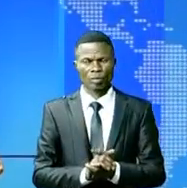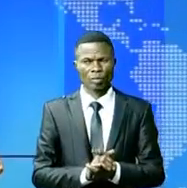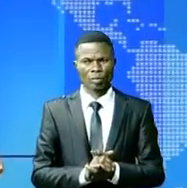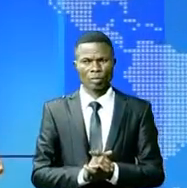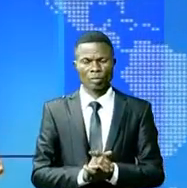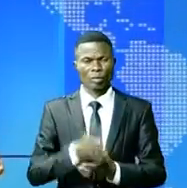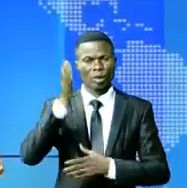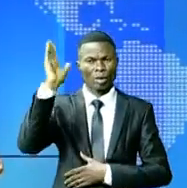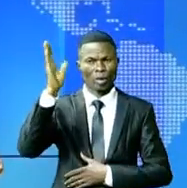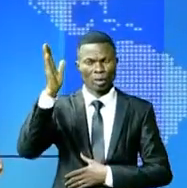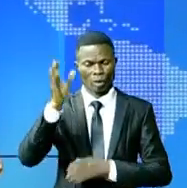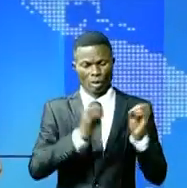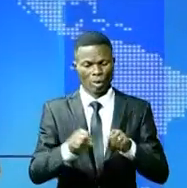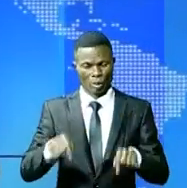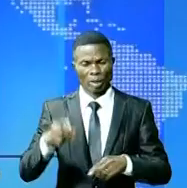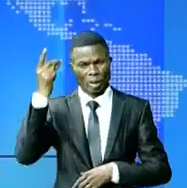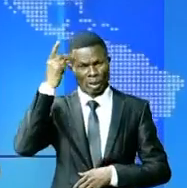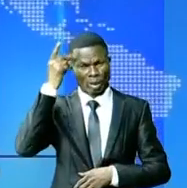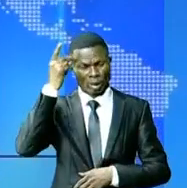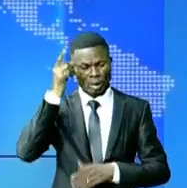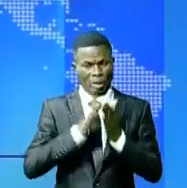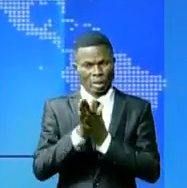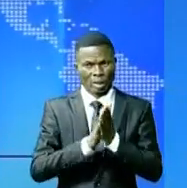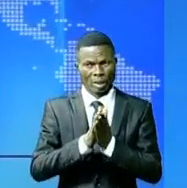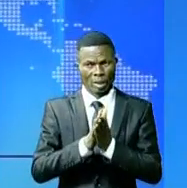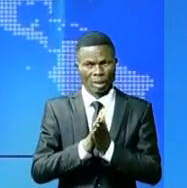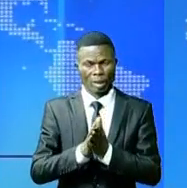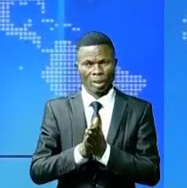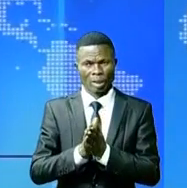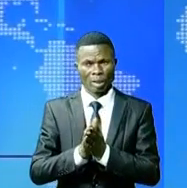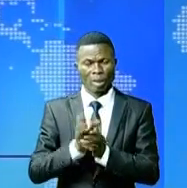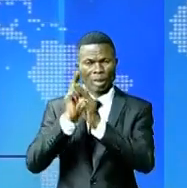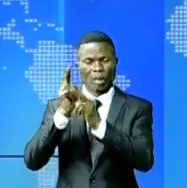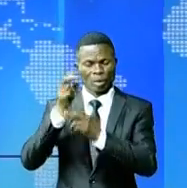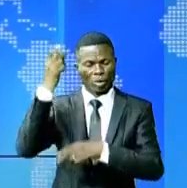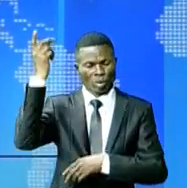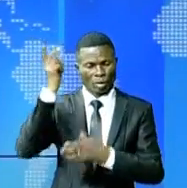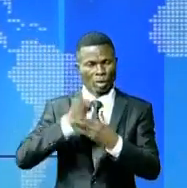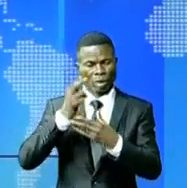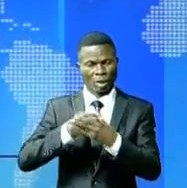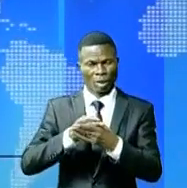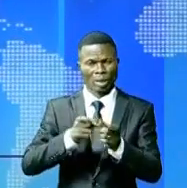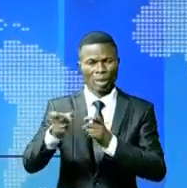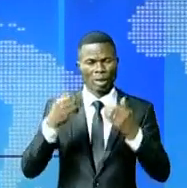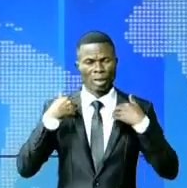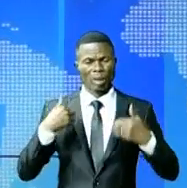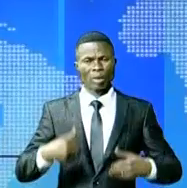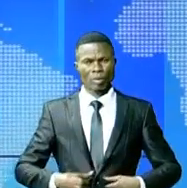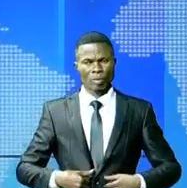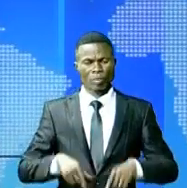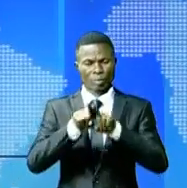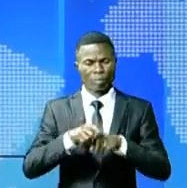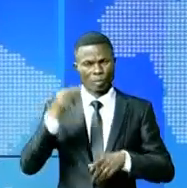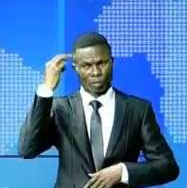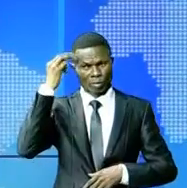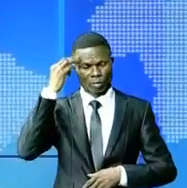cette conférence tenue à Kinshasa, axée sur les apports de sciences psychologiques à la gestion sanitaire et mentale